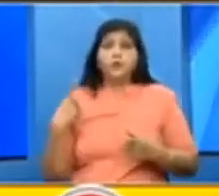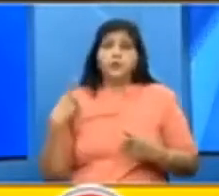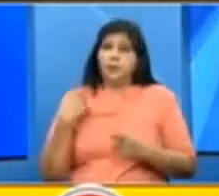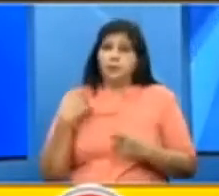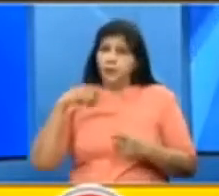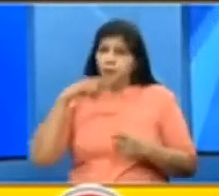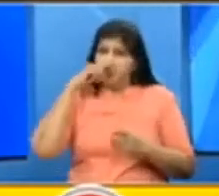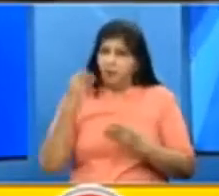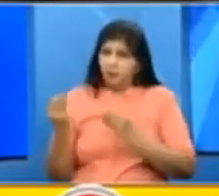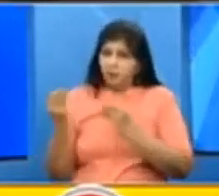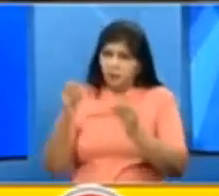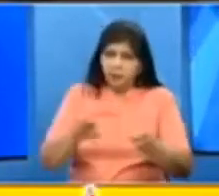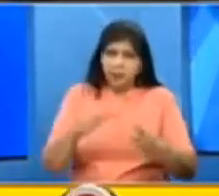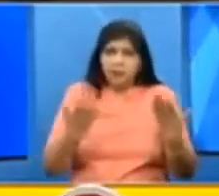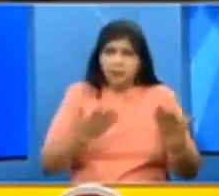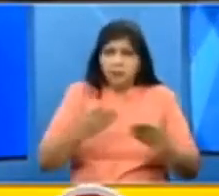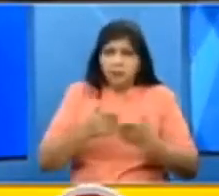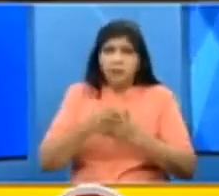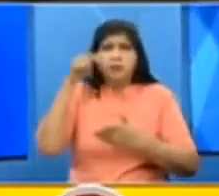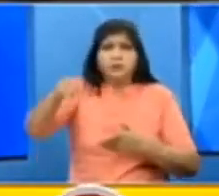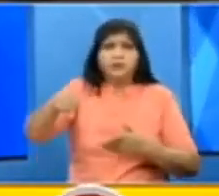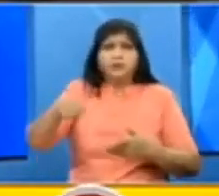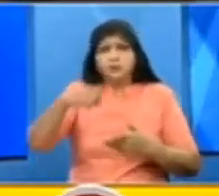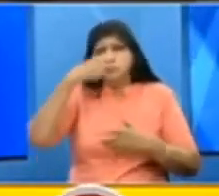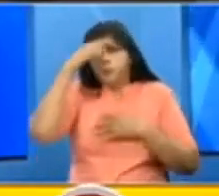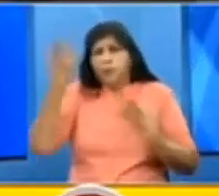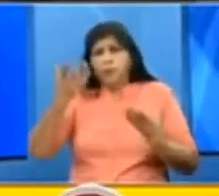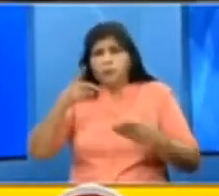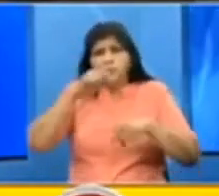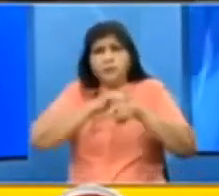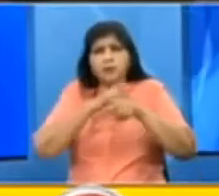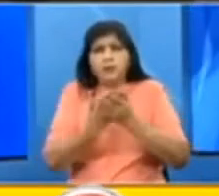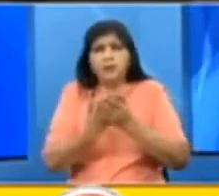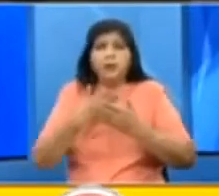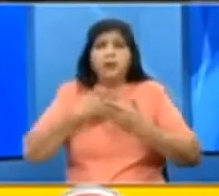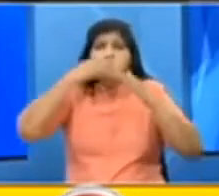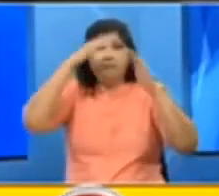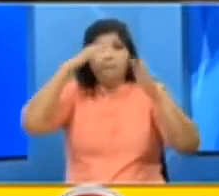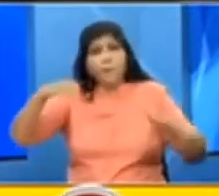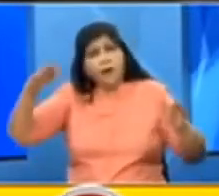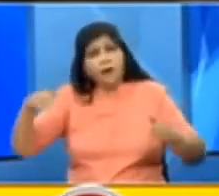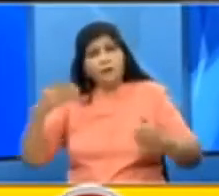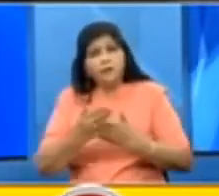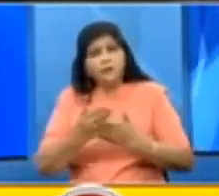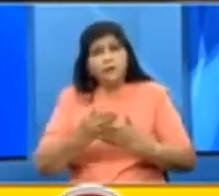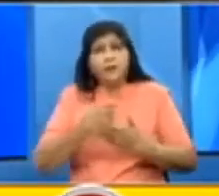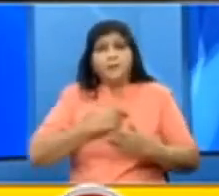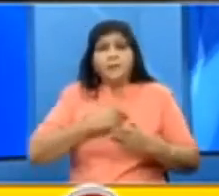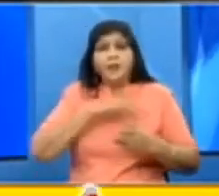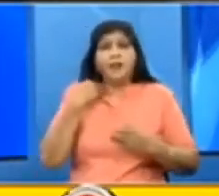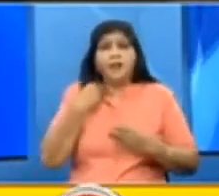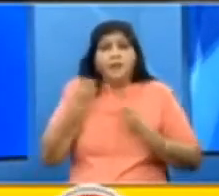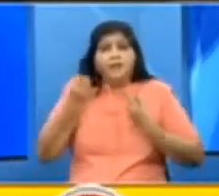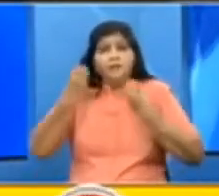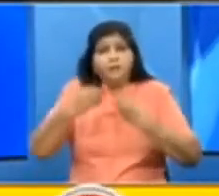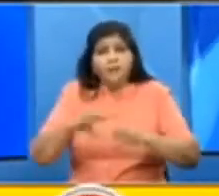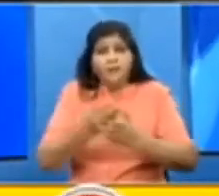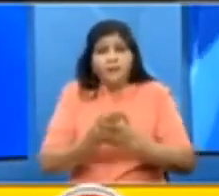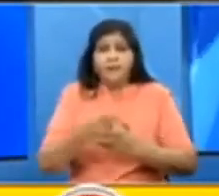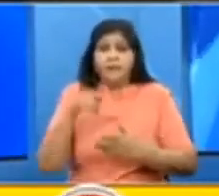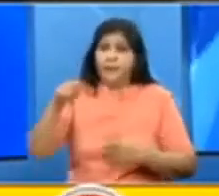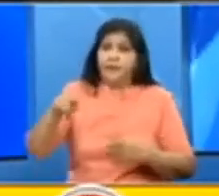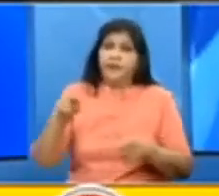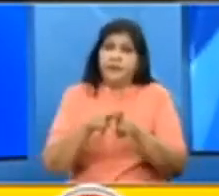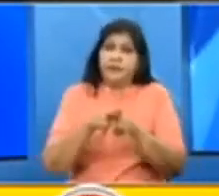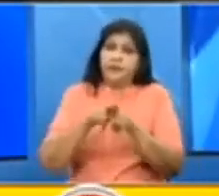है जिसने उन दुर्गम पहाड़ियों में अपने प्राणों की आहुति दी थी। आइए अटल जी